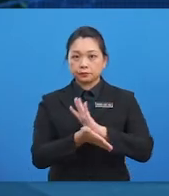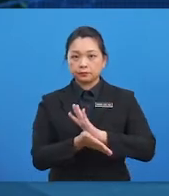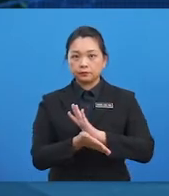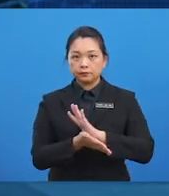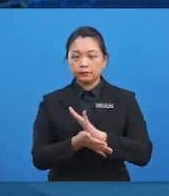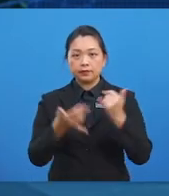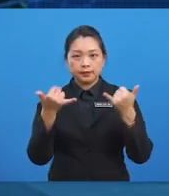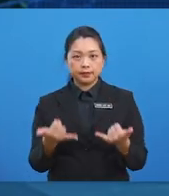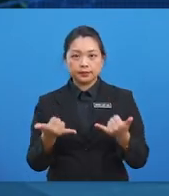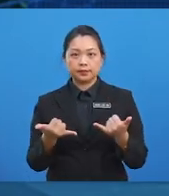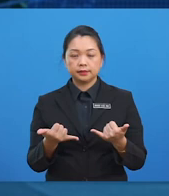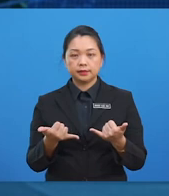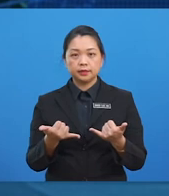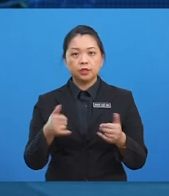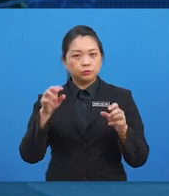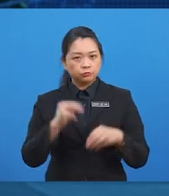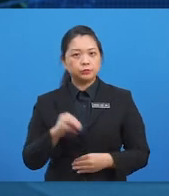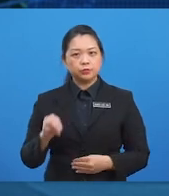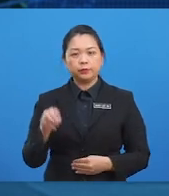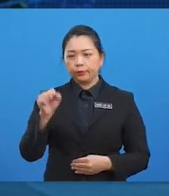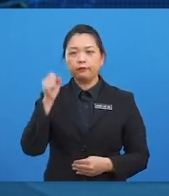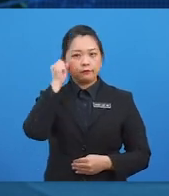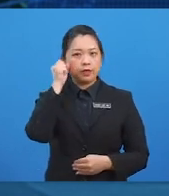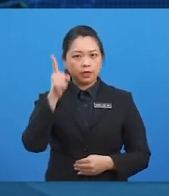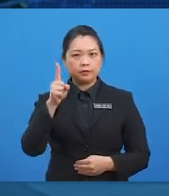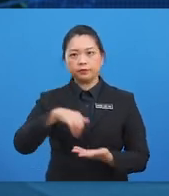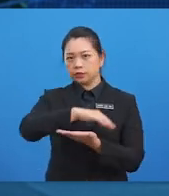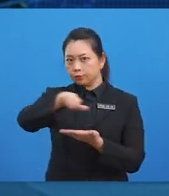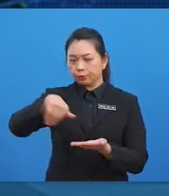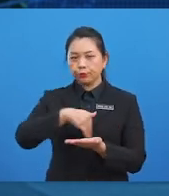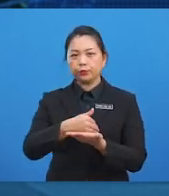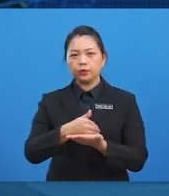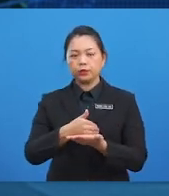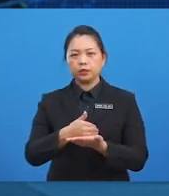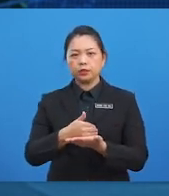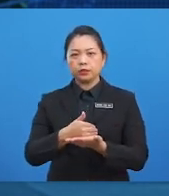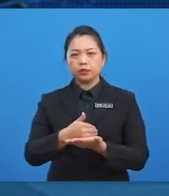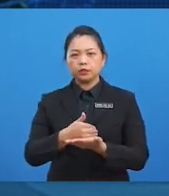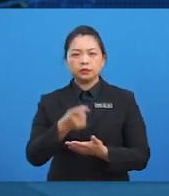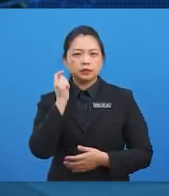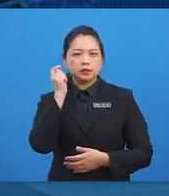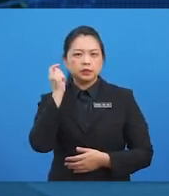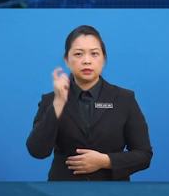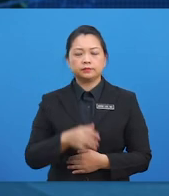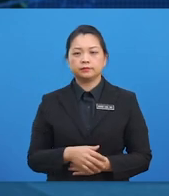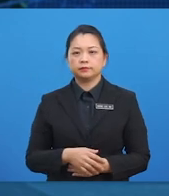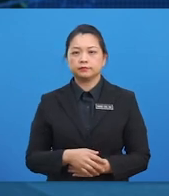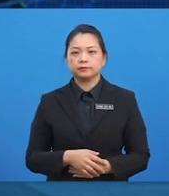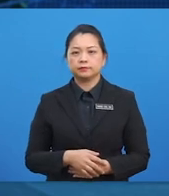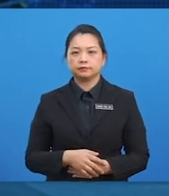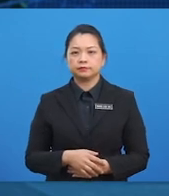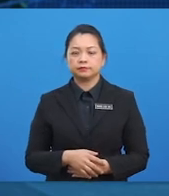Jadi, sekarang, dapatkah murid-murid memahami kesemua prosedur-prosedur yang dinyatakan oleh cikgu itu tadi?